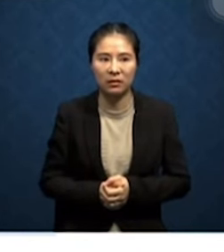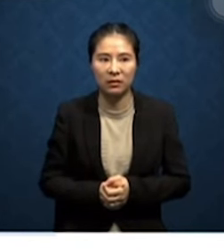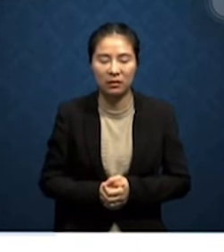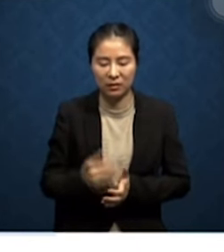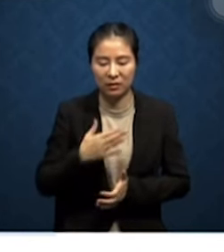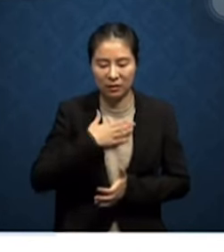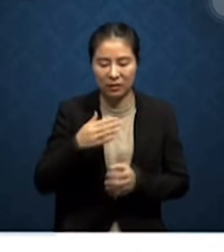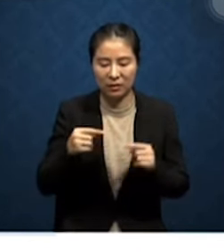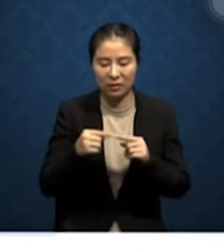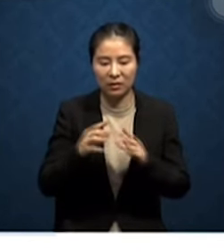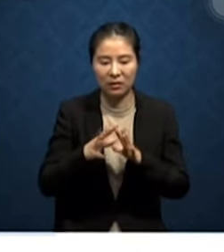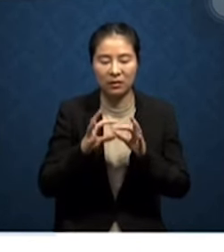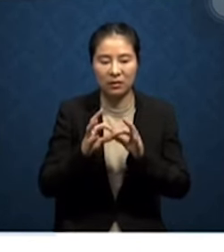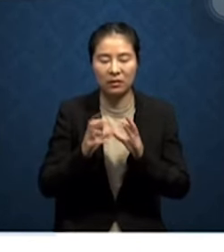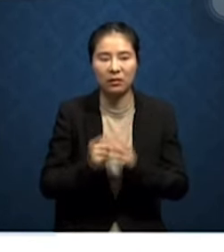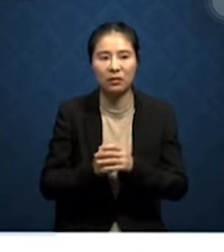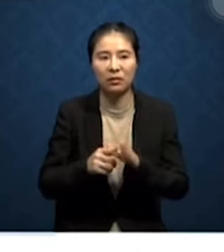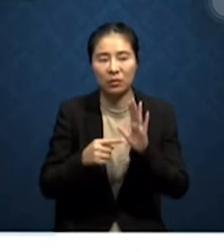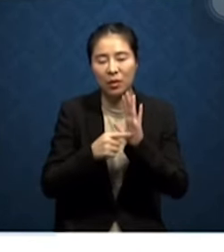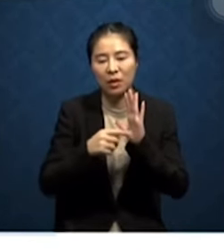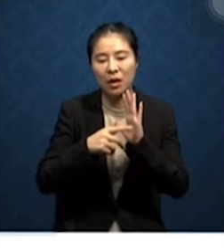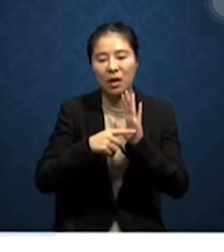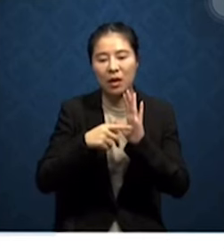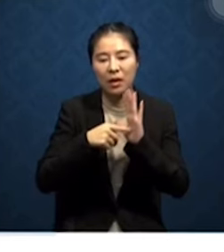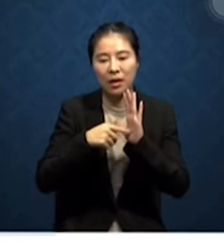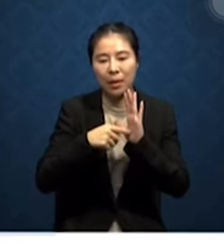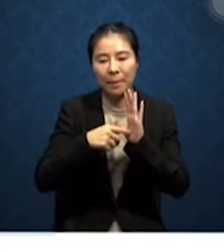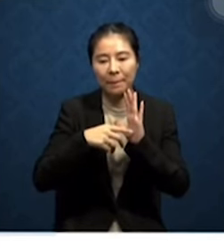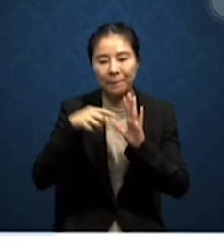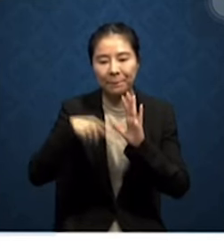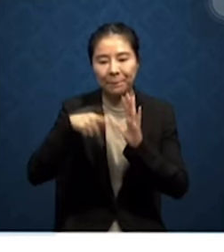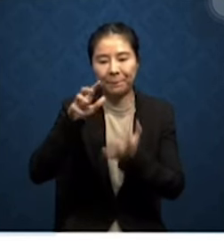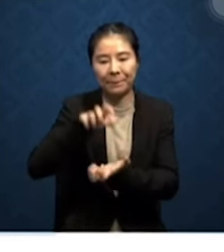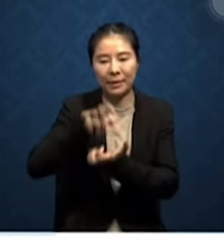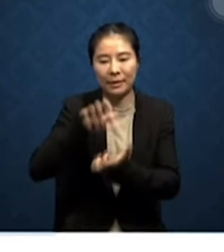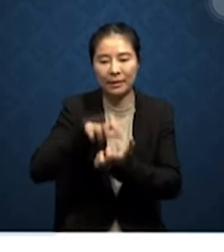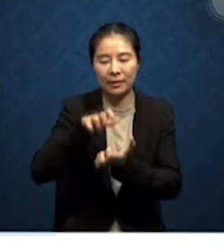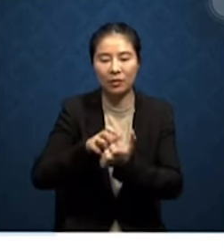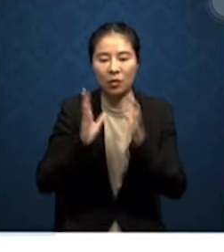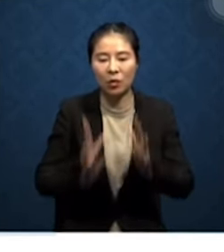ยู่ตลาดตะพานหินจังหวัดพิจิตรจังหวัดพิจิตรเป็นเมืองเกษตรกร